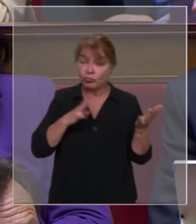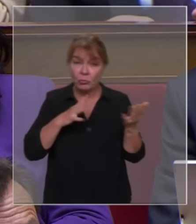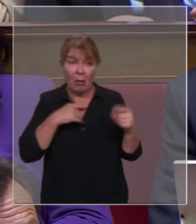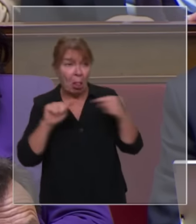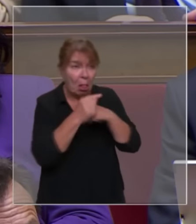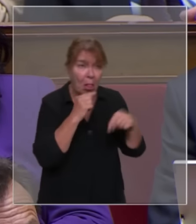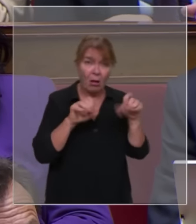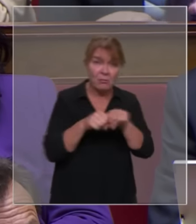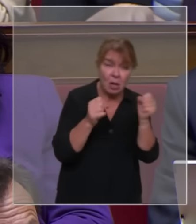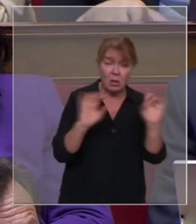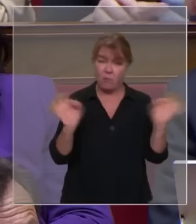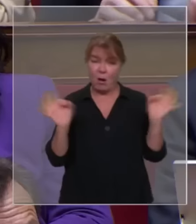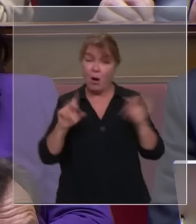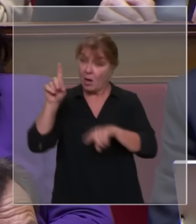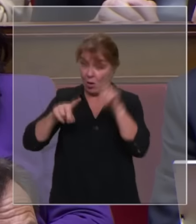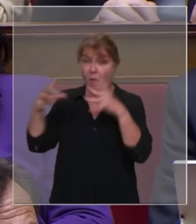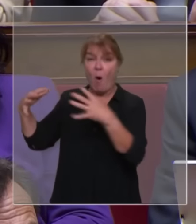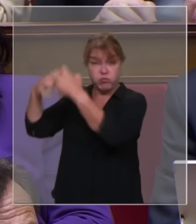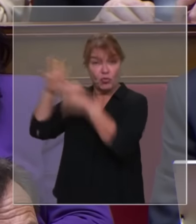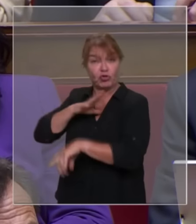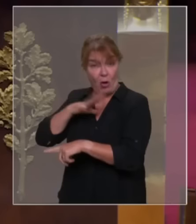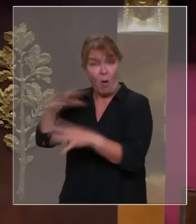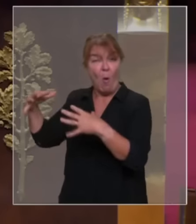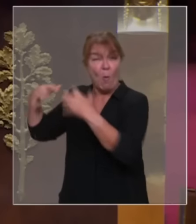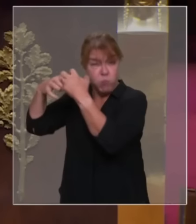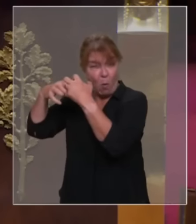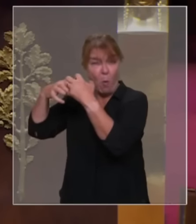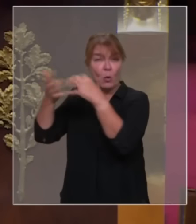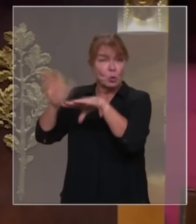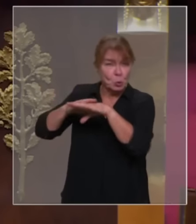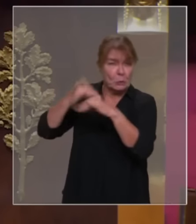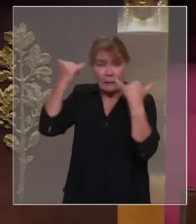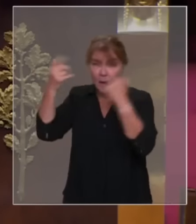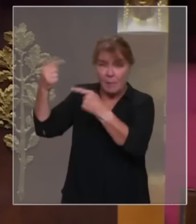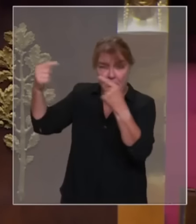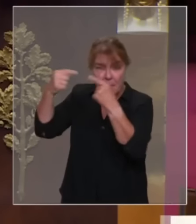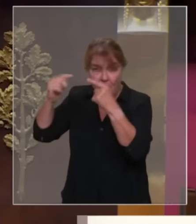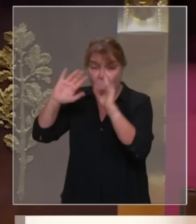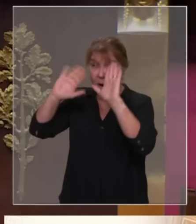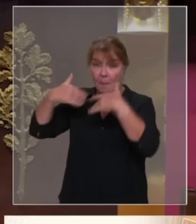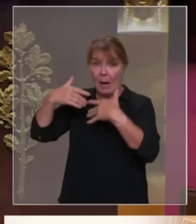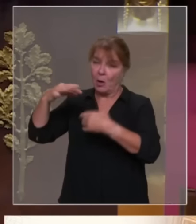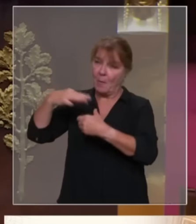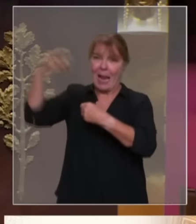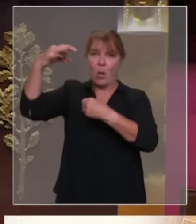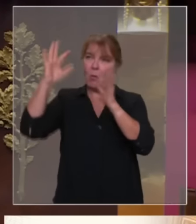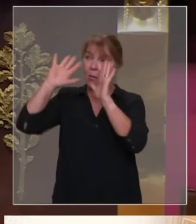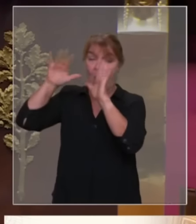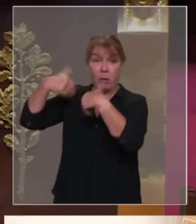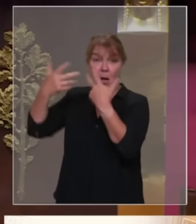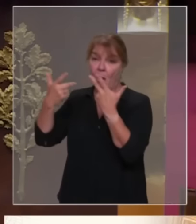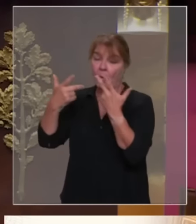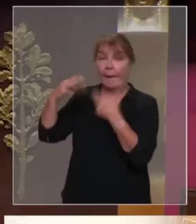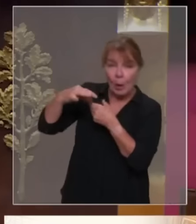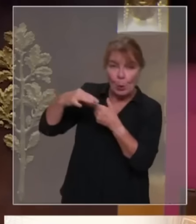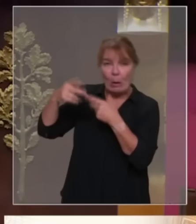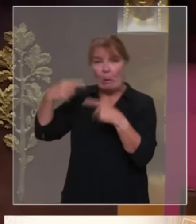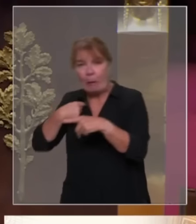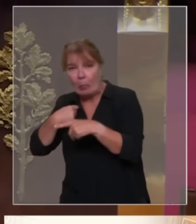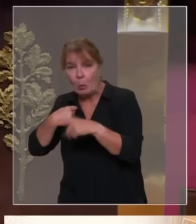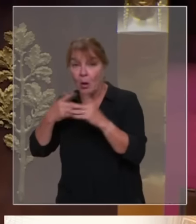se confronte parfois durement, on défend ses idées, on est élu, souvent, pas toujours, et